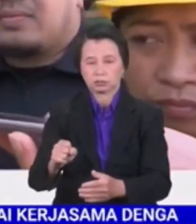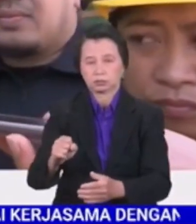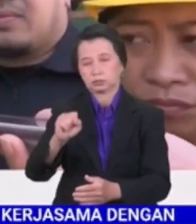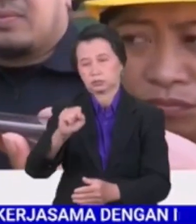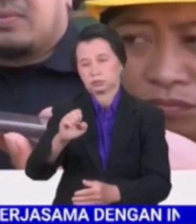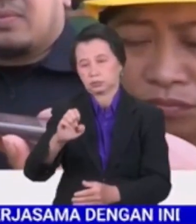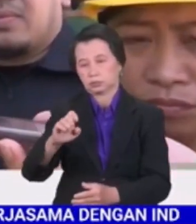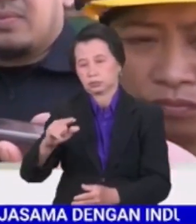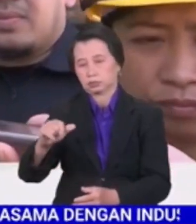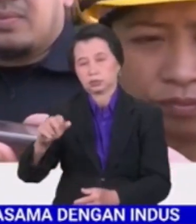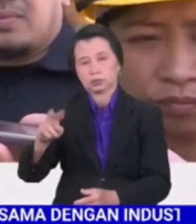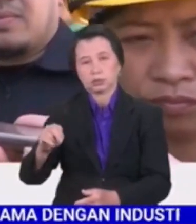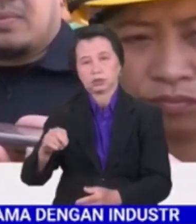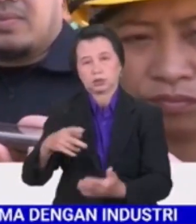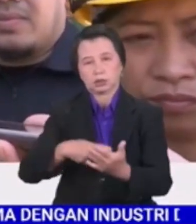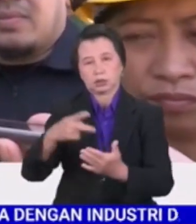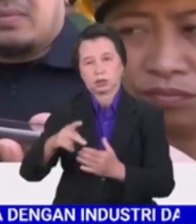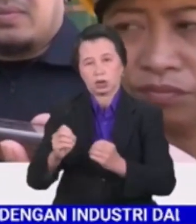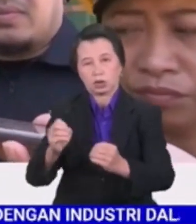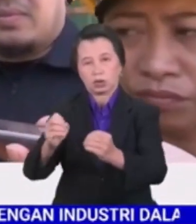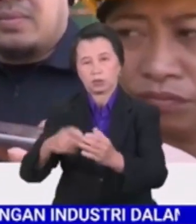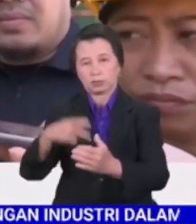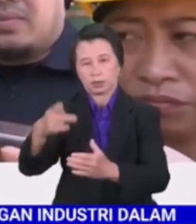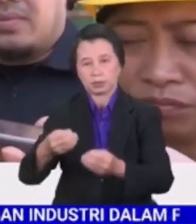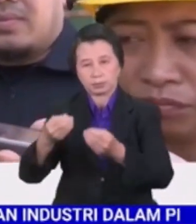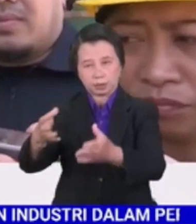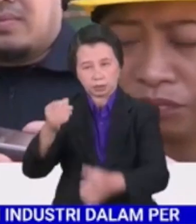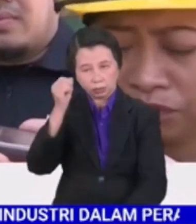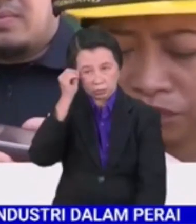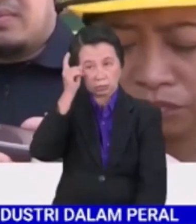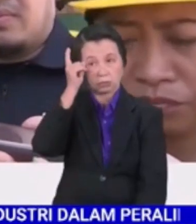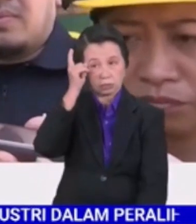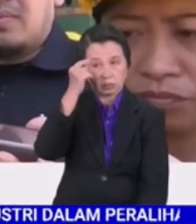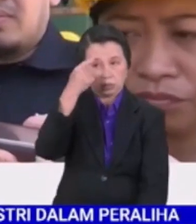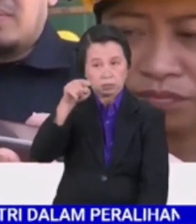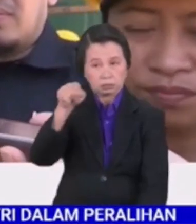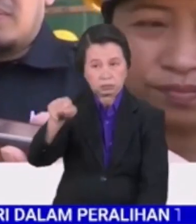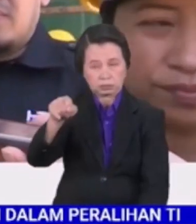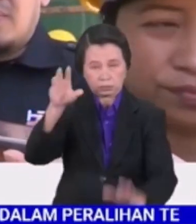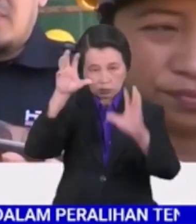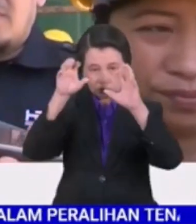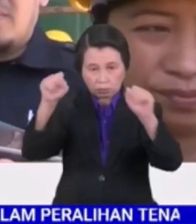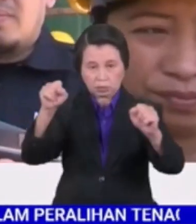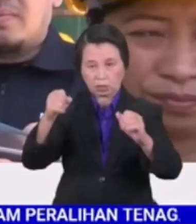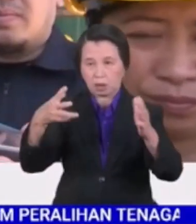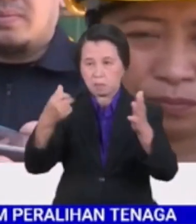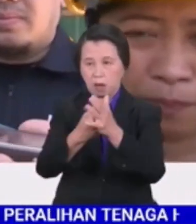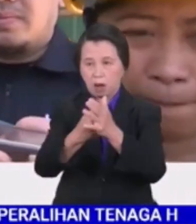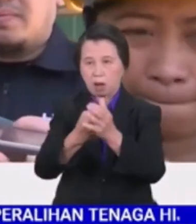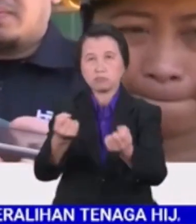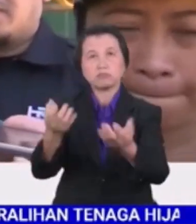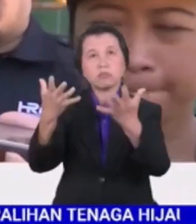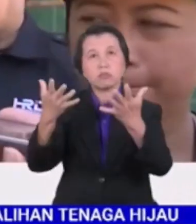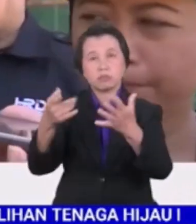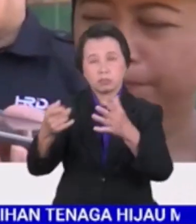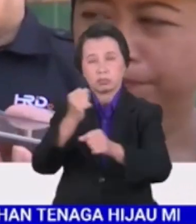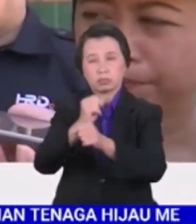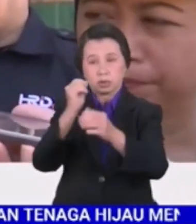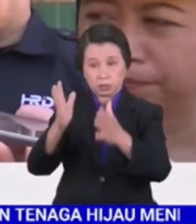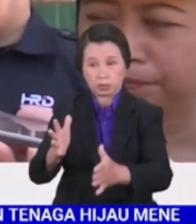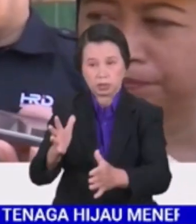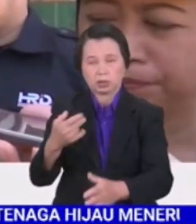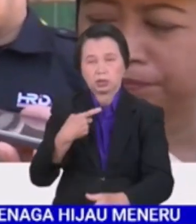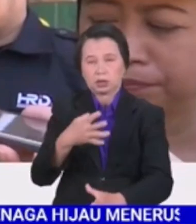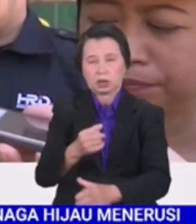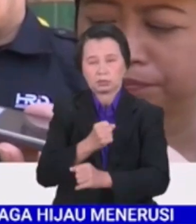adalah satu program untuk kita memberi kepada majikan kemalangan tertinggi jadi kita pun mengambil